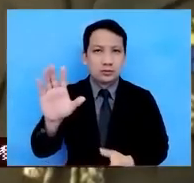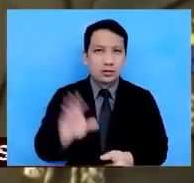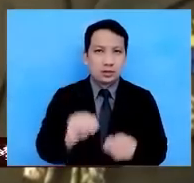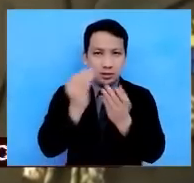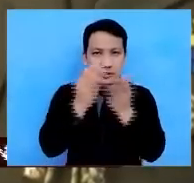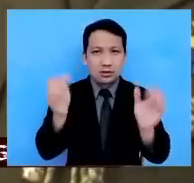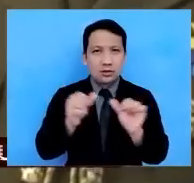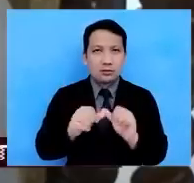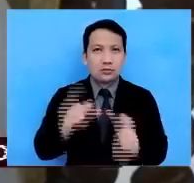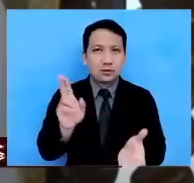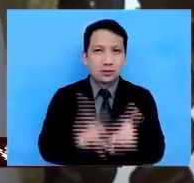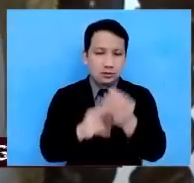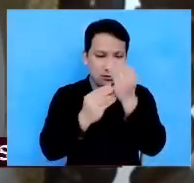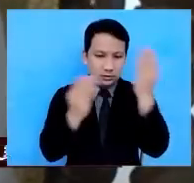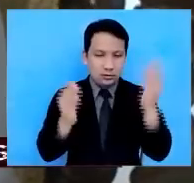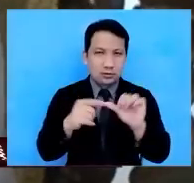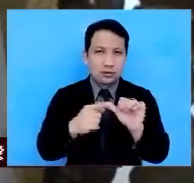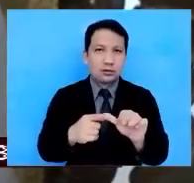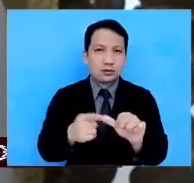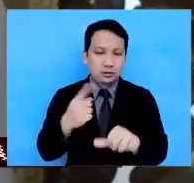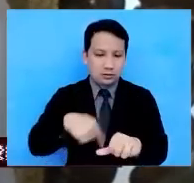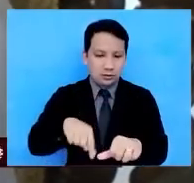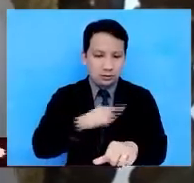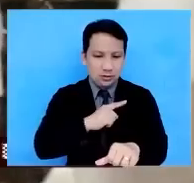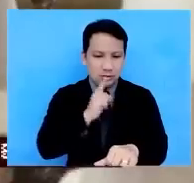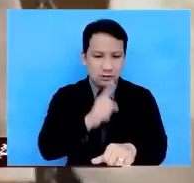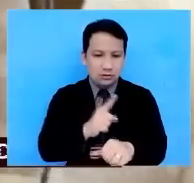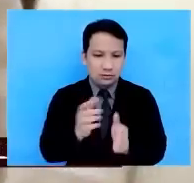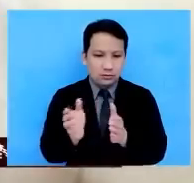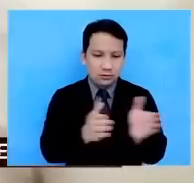lalagda ang dalawang bansa sa isang strategic